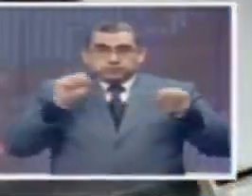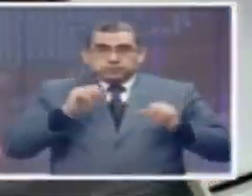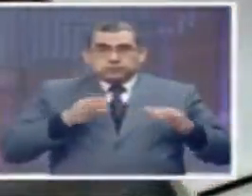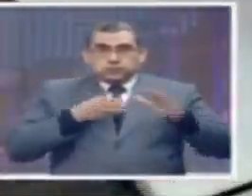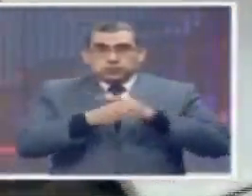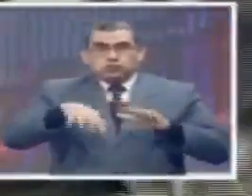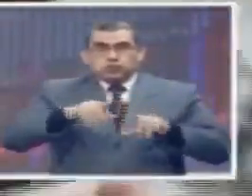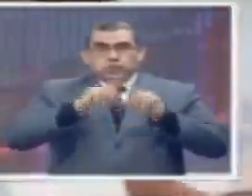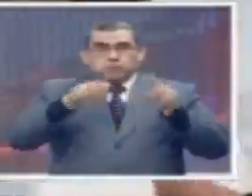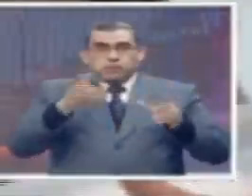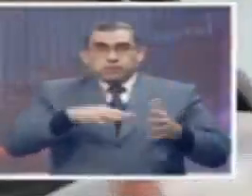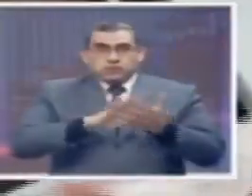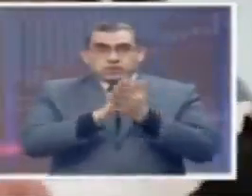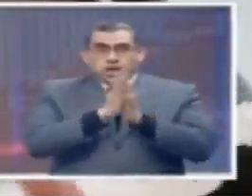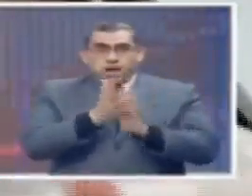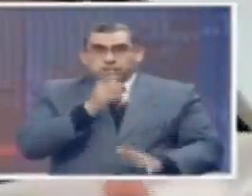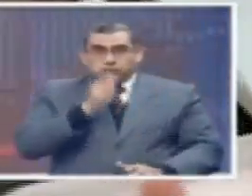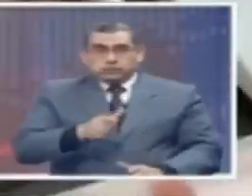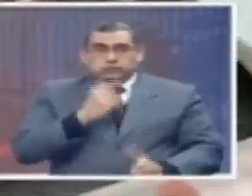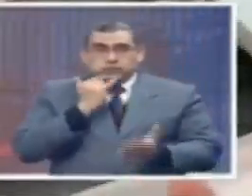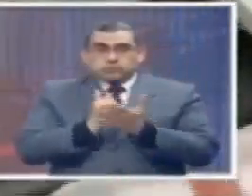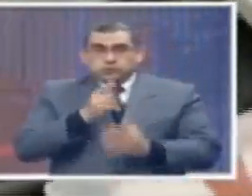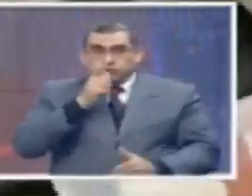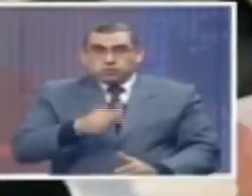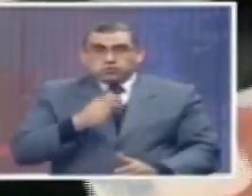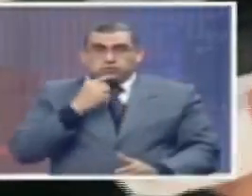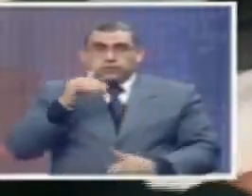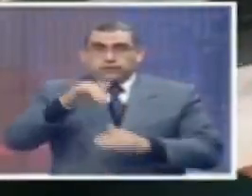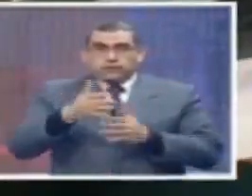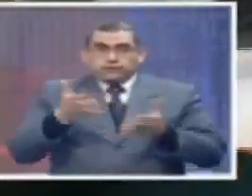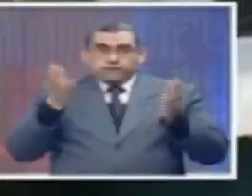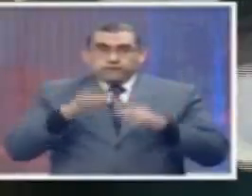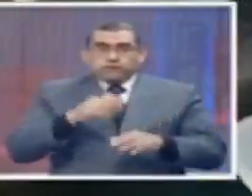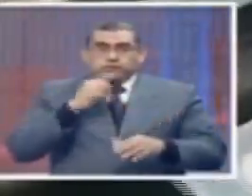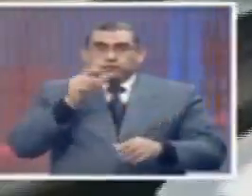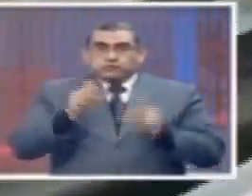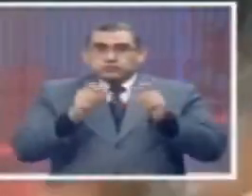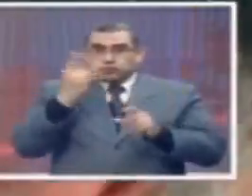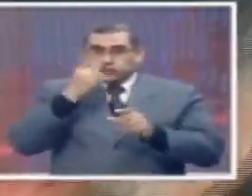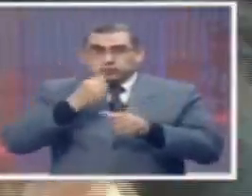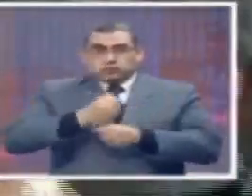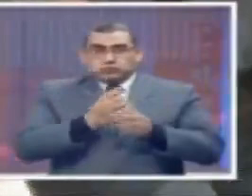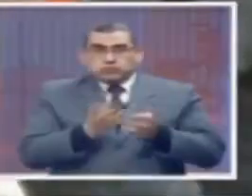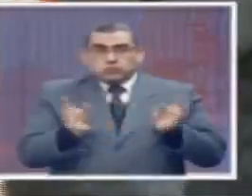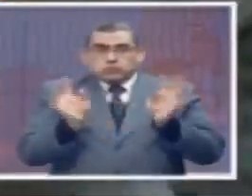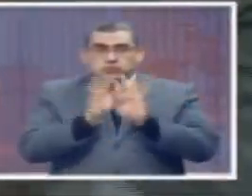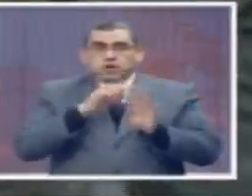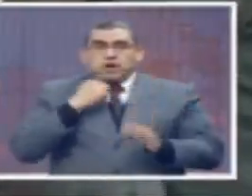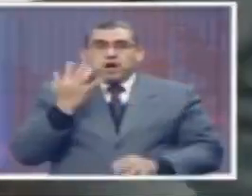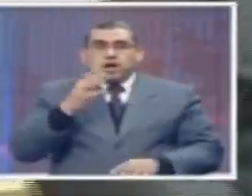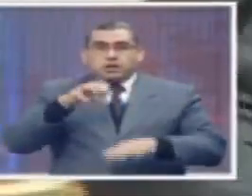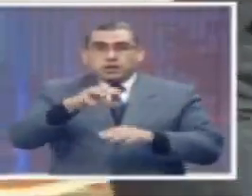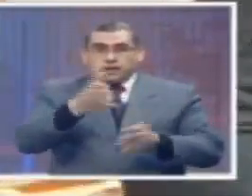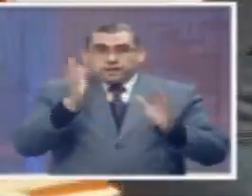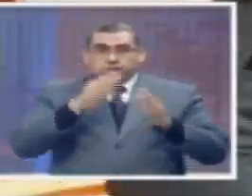سوق مزدحم، كما أشارت المصادر إلى وجود انتشار أمني مكثف حول المنطقة الخضراء، وأنه